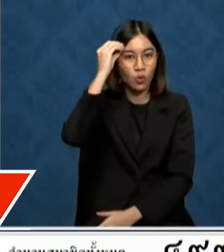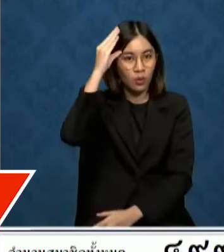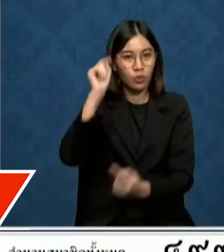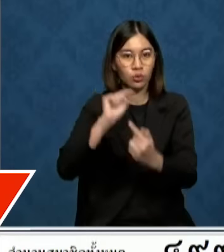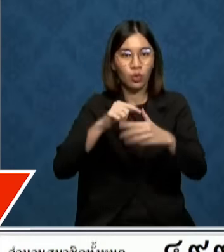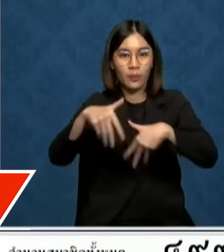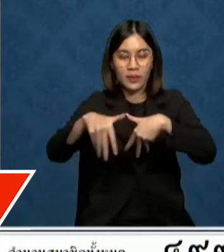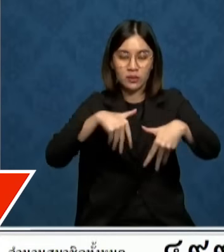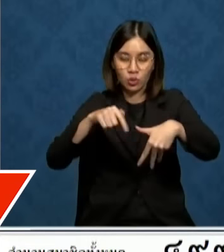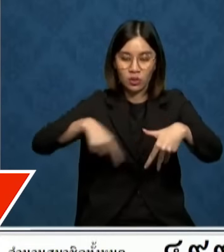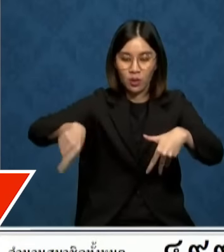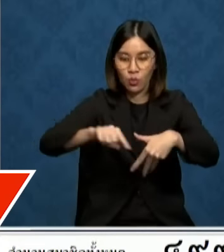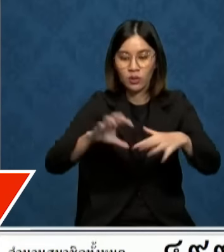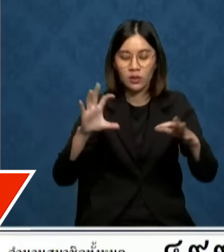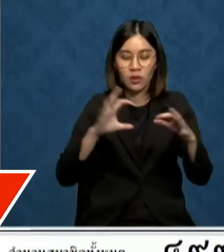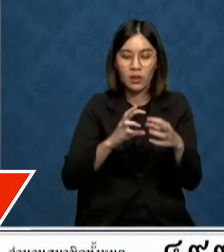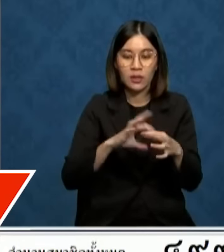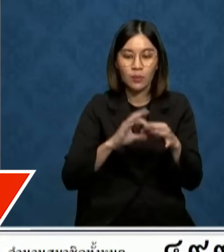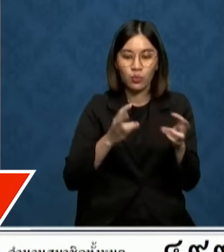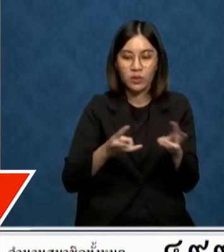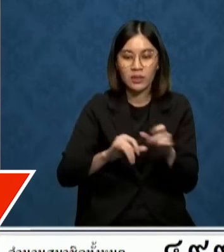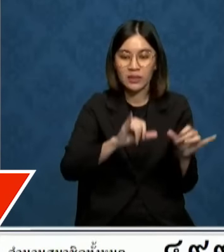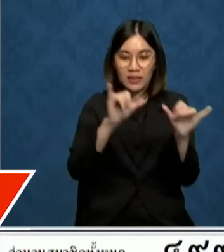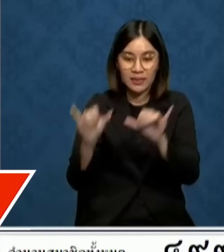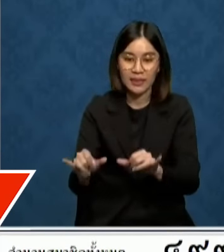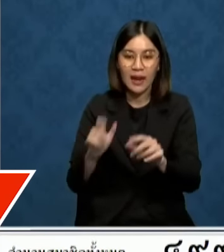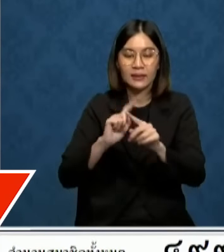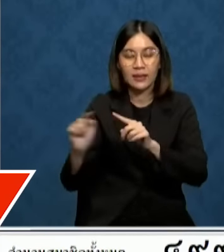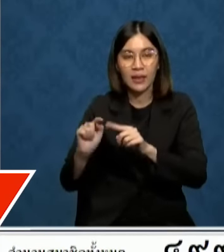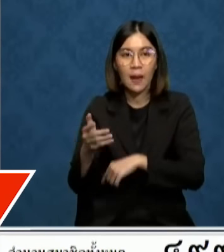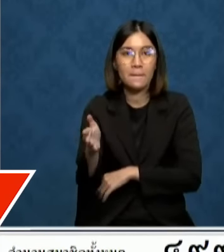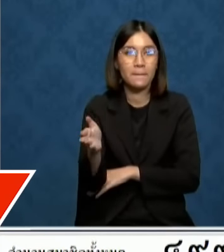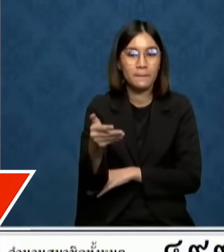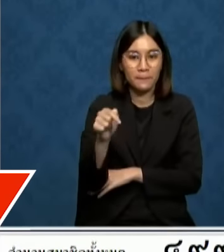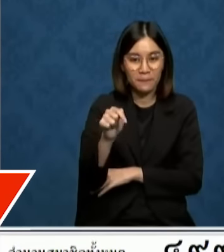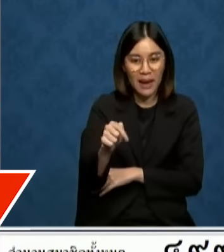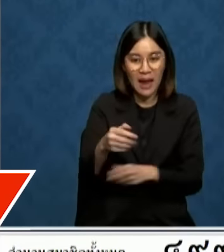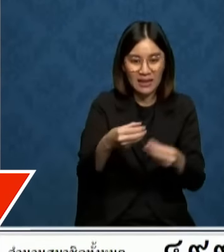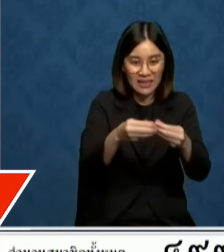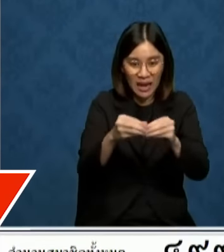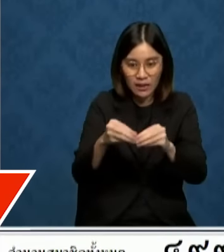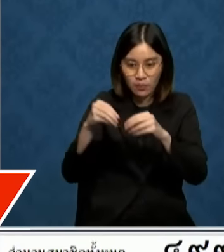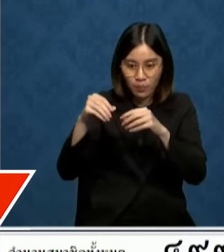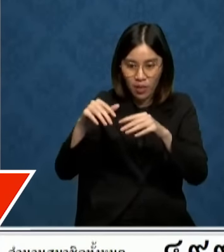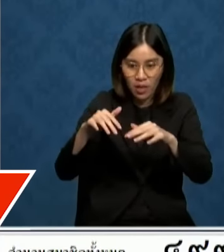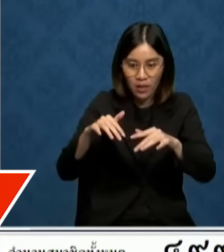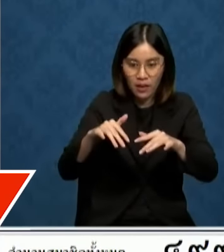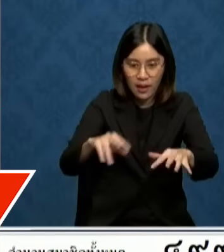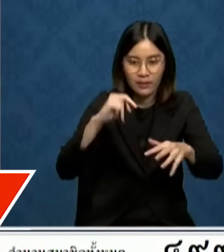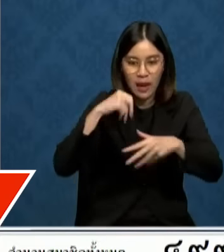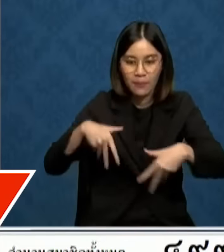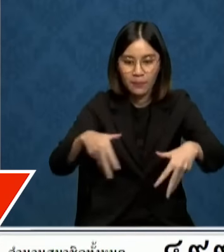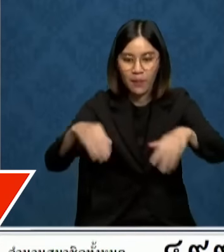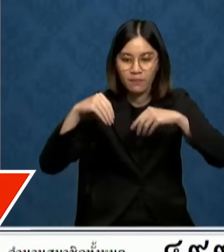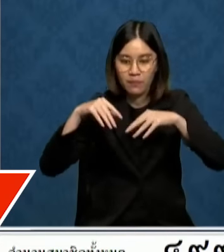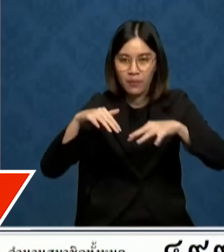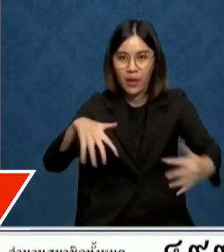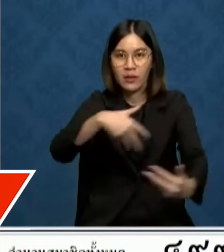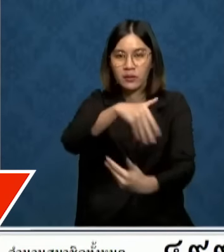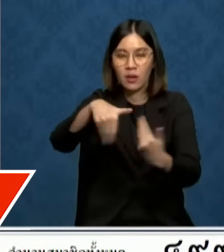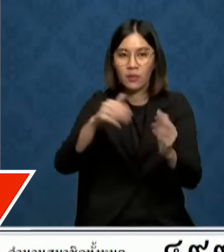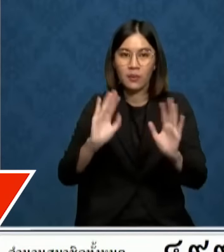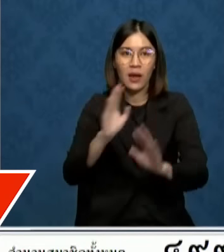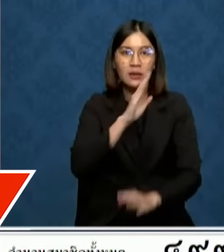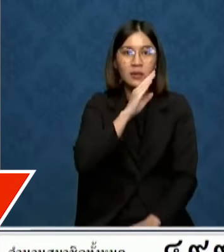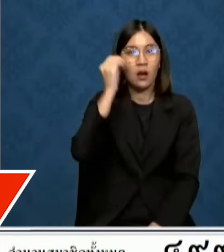กับประชาชนในเรื่องของการขนย้ายการขนย้ายไม่ให้ปลาที่มีไข่ไหลลงสู่แหล่งน้ำสาธารณะเพราะถ้าหากไม่